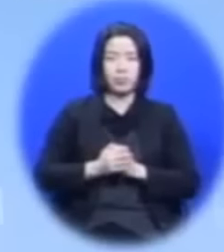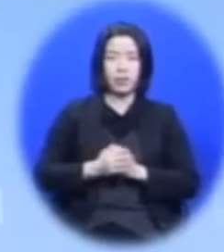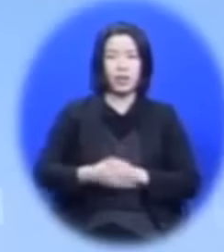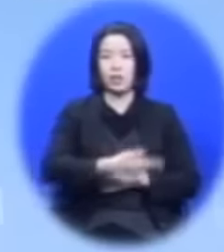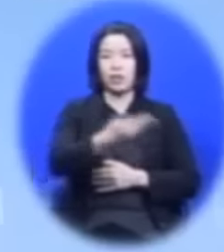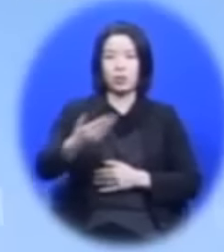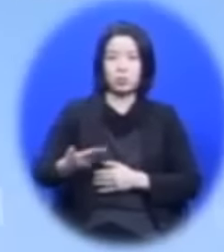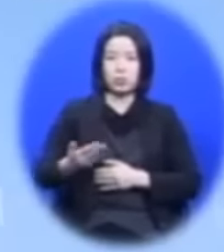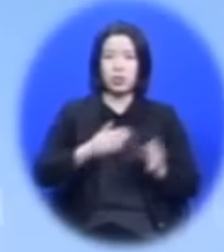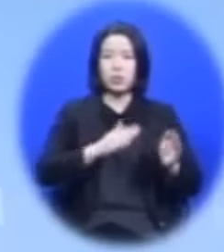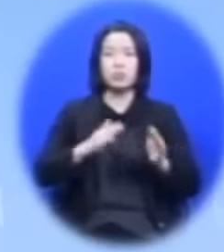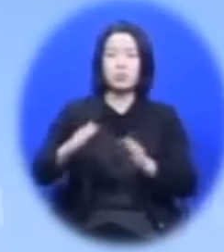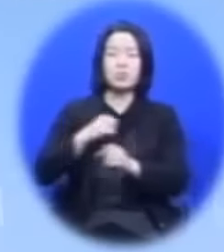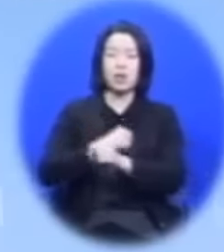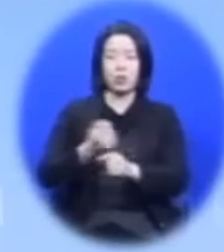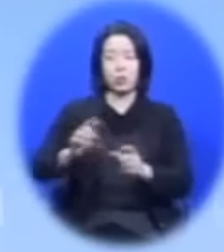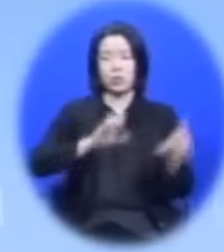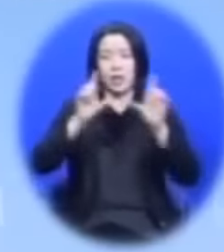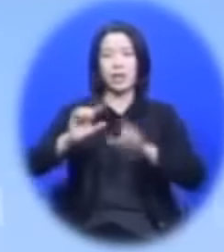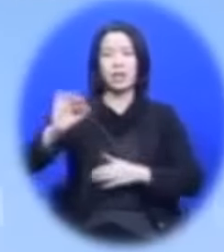여러분 준비하고 살아야 하는 겁니다.